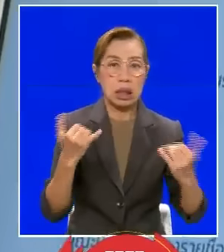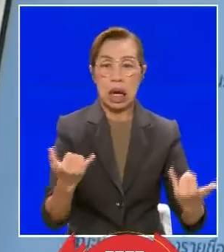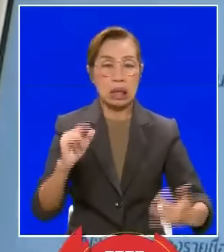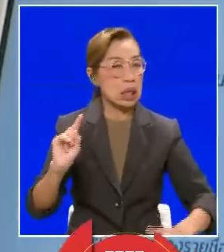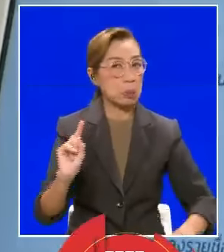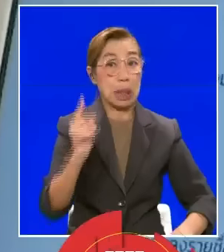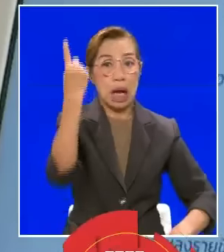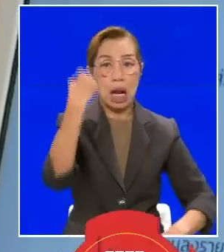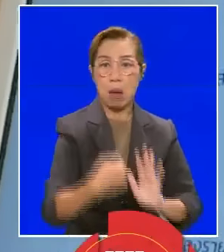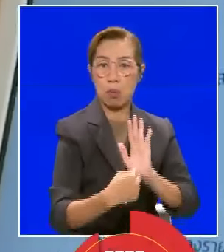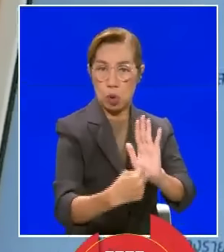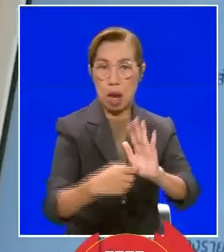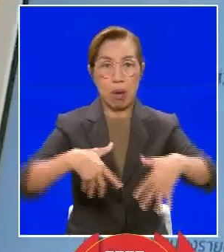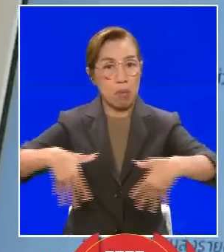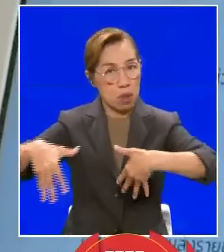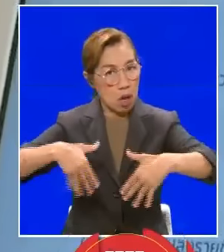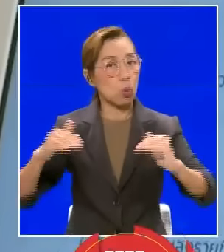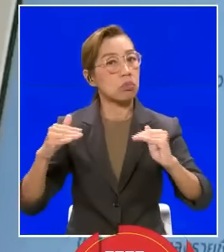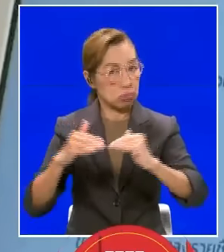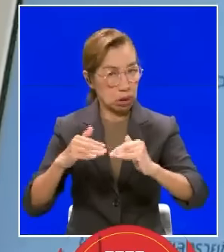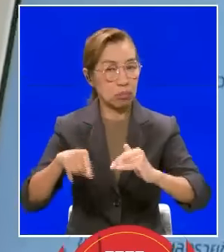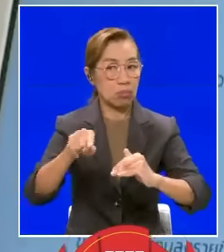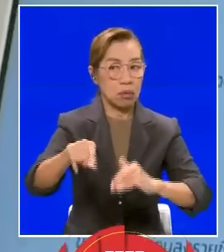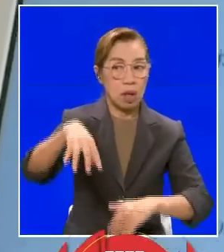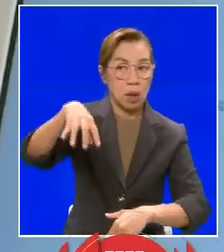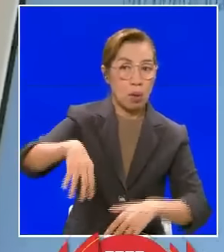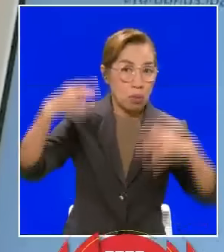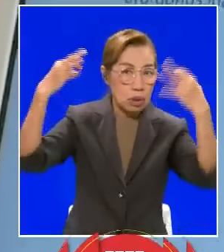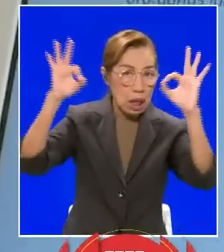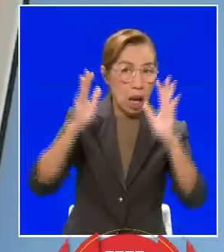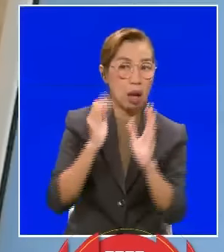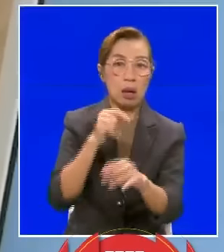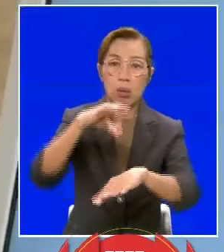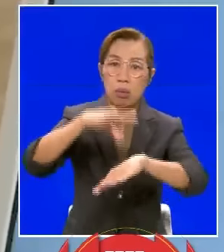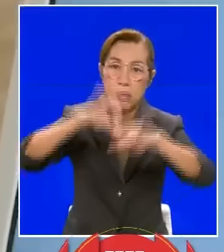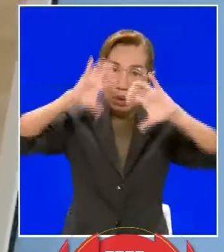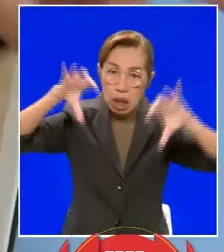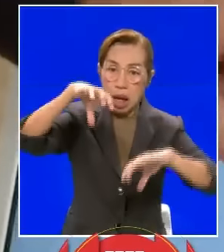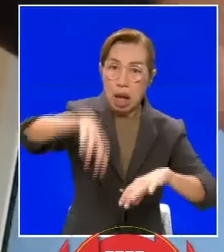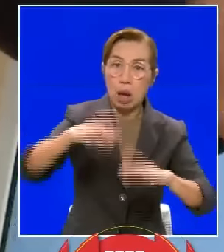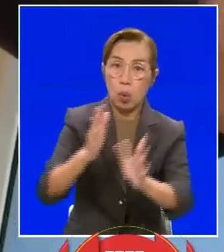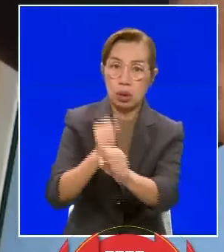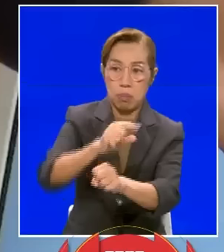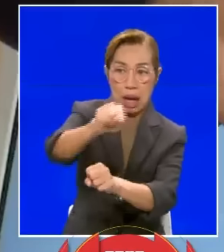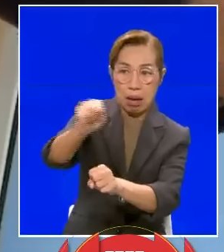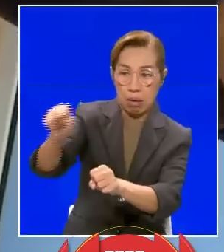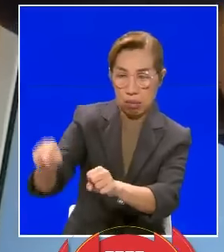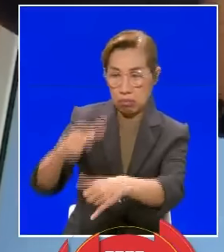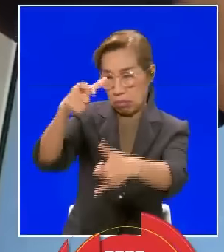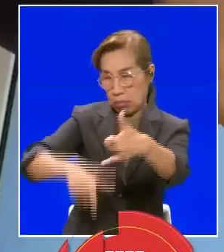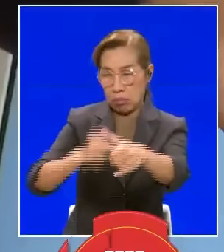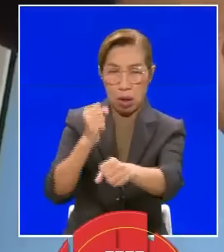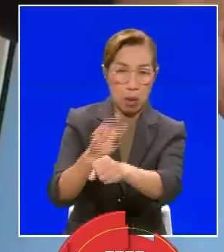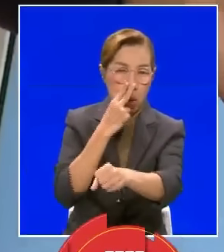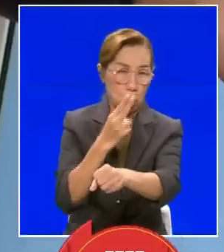สำคัญนำมาซึ่งกระบวนการต่างๆในการตรวจสอบเจ้าหน้าที่ของรัฐและเจ้าหน้าที่องค์กรอิสระที่ปฏิบัติหน้าที่หรือ